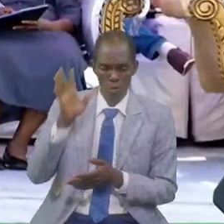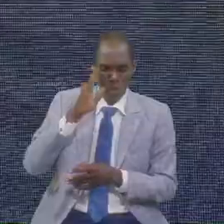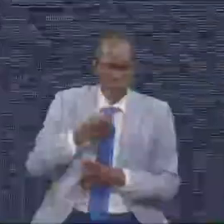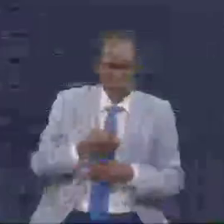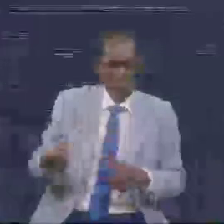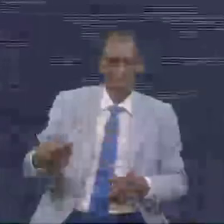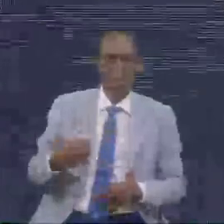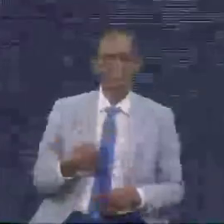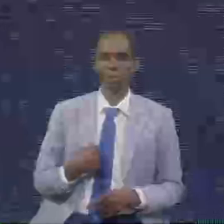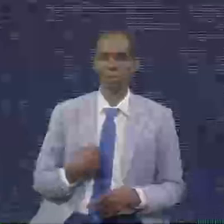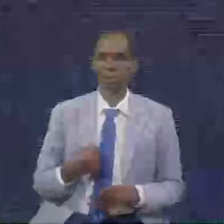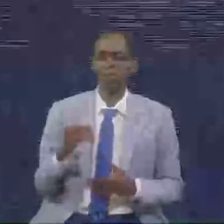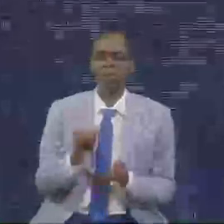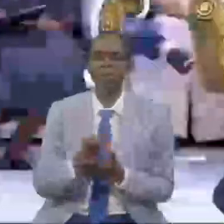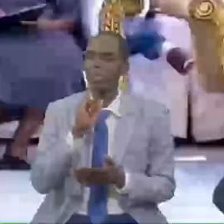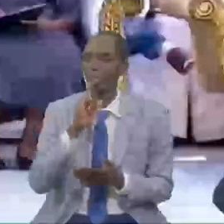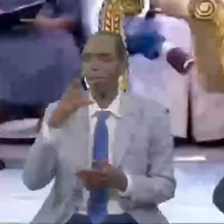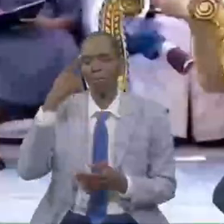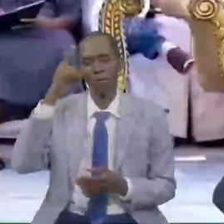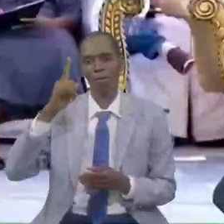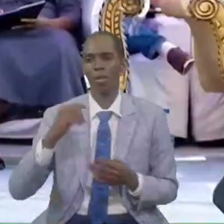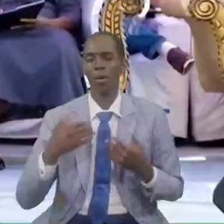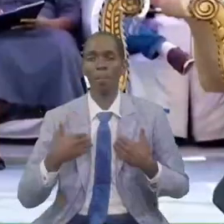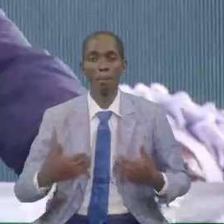mal. Ça, c'est le corps.